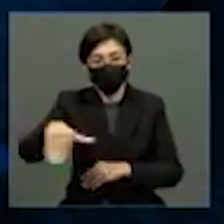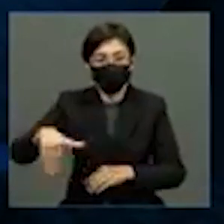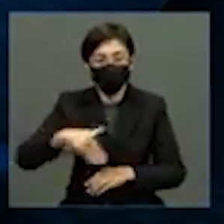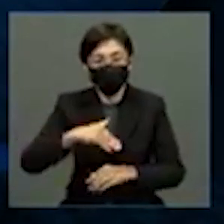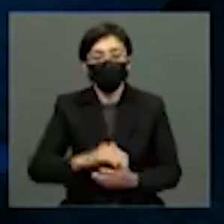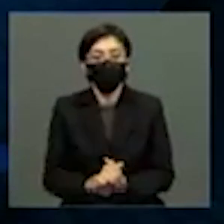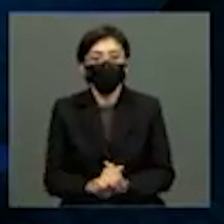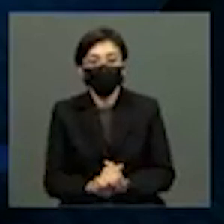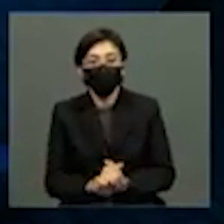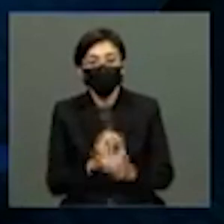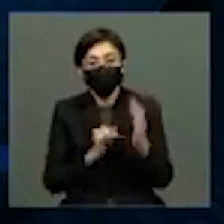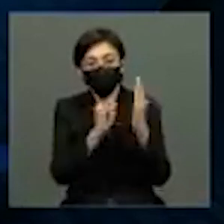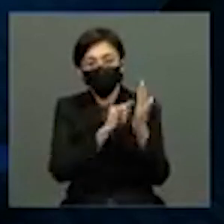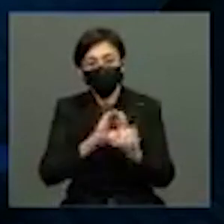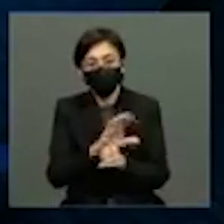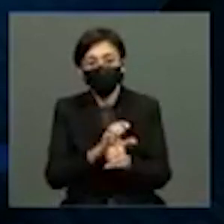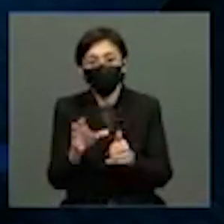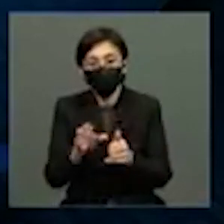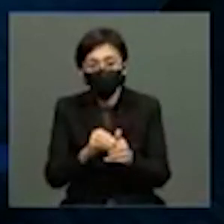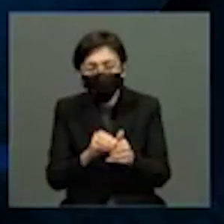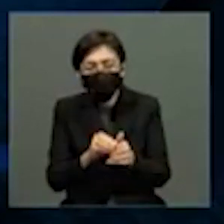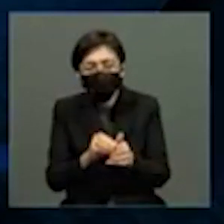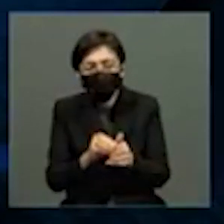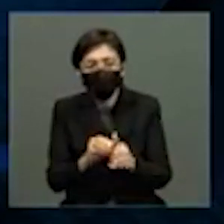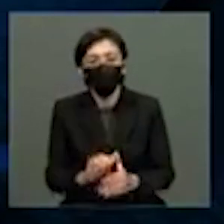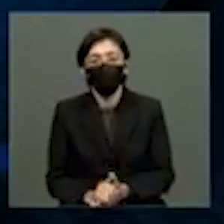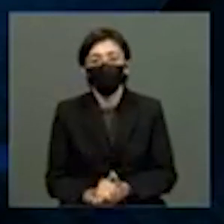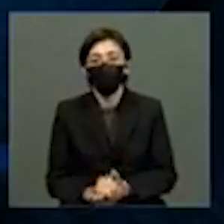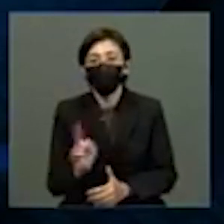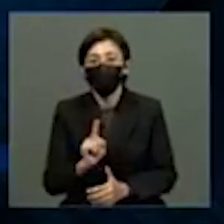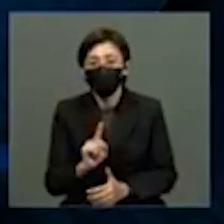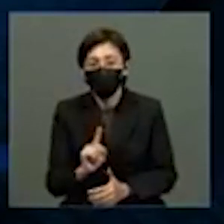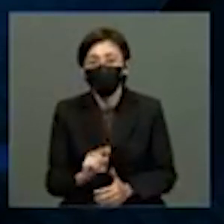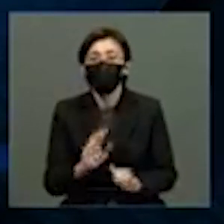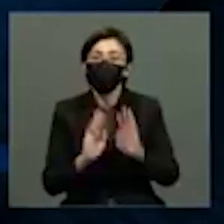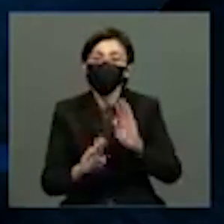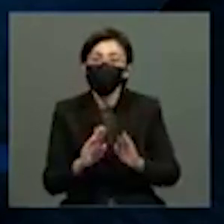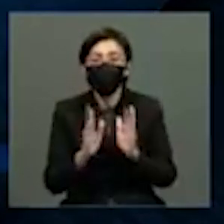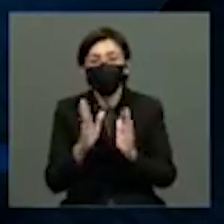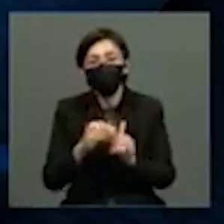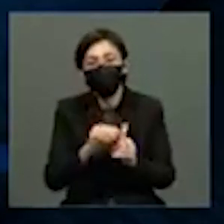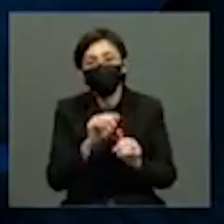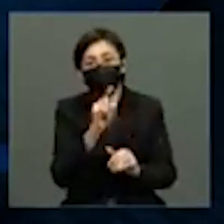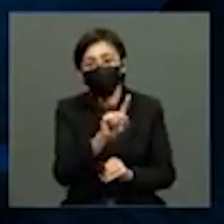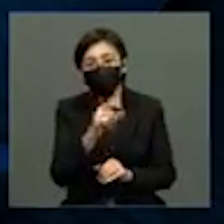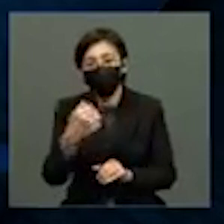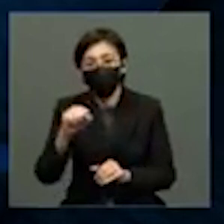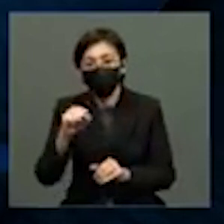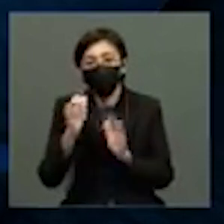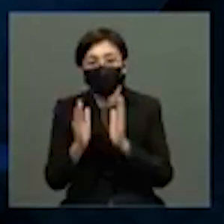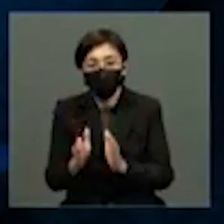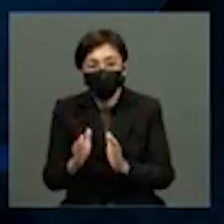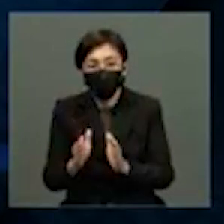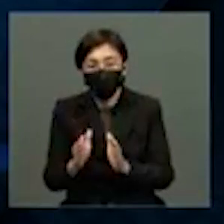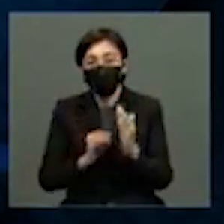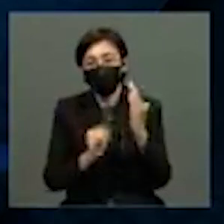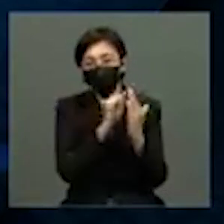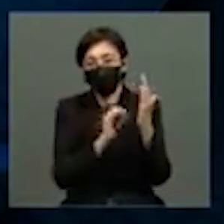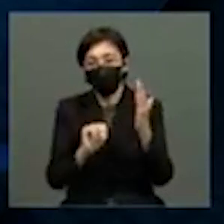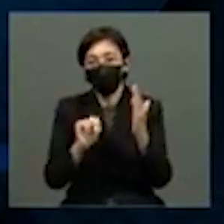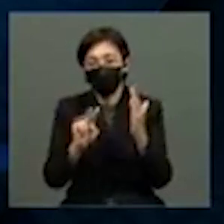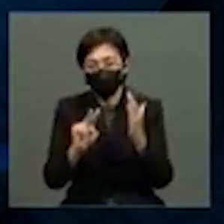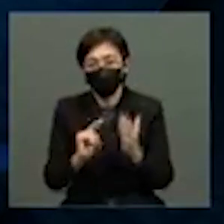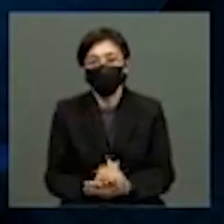ที่ยังมีติดเชื้ออยู่นะครับส่วนใหญ่แล้วจะอยู่ที่11-10ราย42จังหวัดก็ให้เครดิตกับจังหวัด